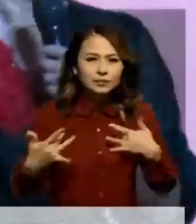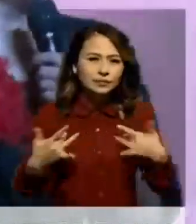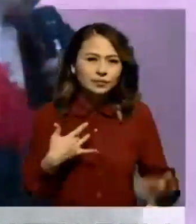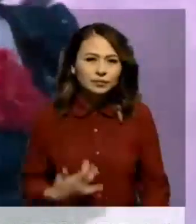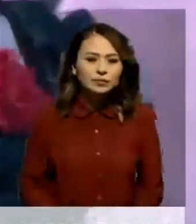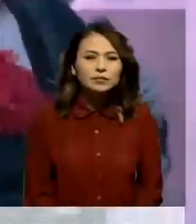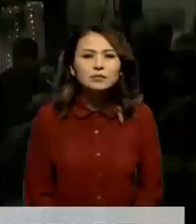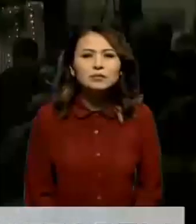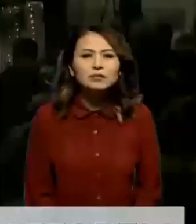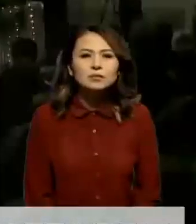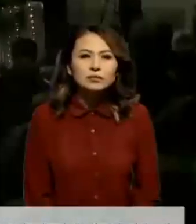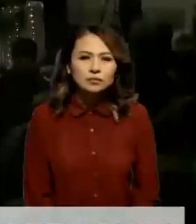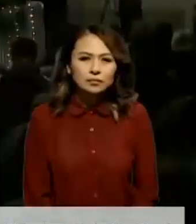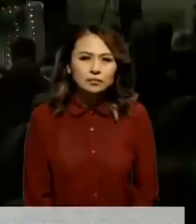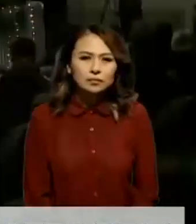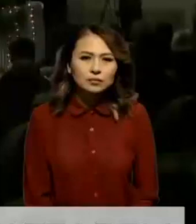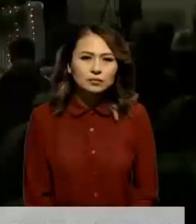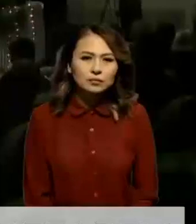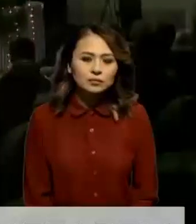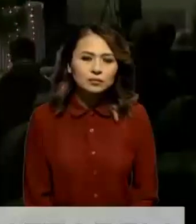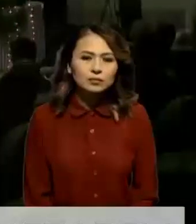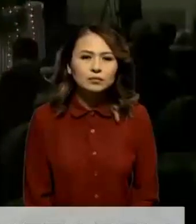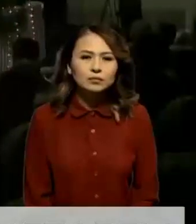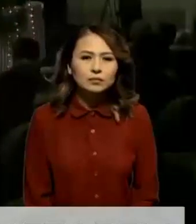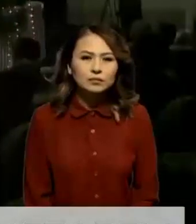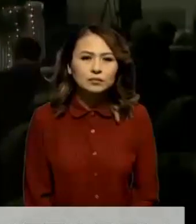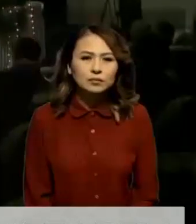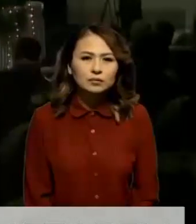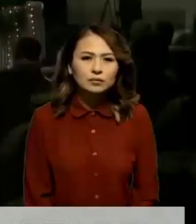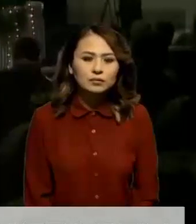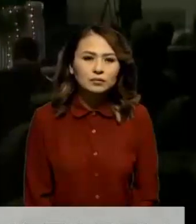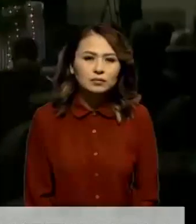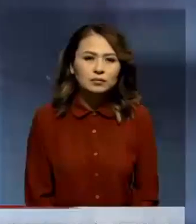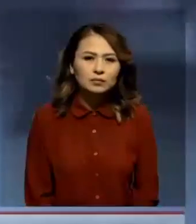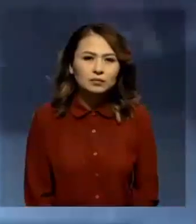Жақыпбек, Нұржан Мұзаров, Шин Айтмұхамед, Байділдаев, Қызылорда облысы, Хабар 24.